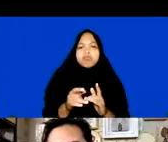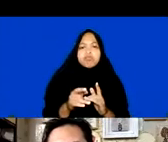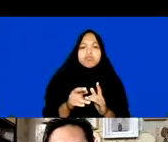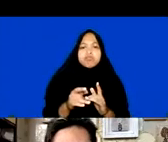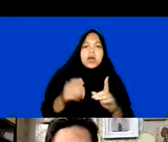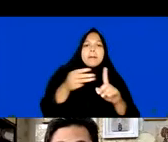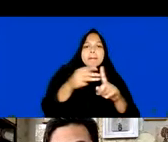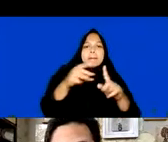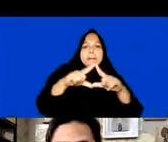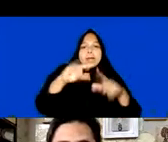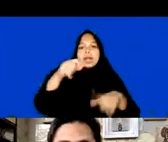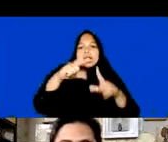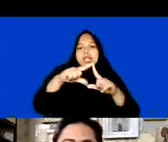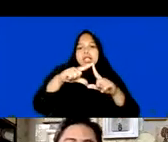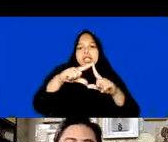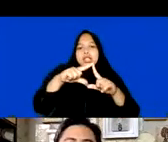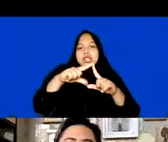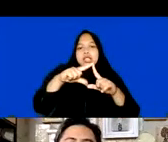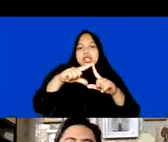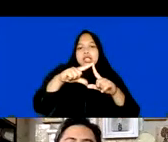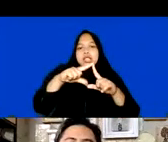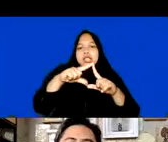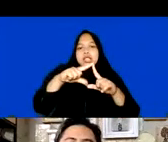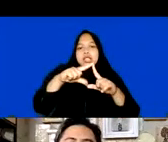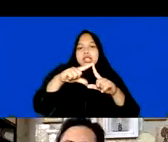memang banyak menggunakan material kulit juga kan. Nah,